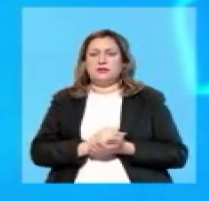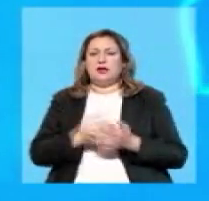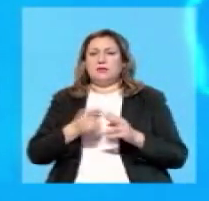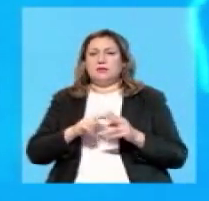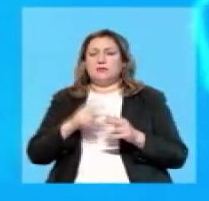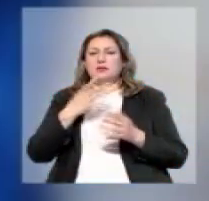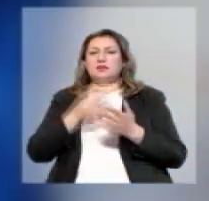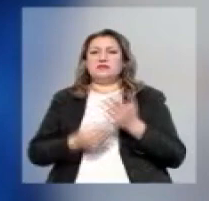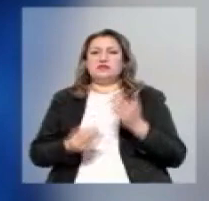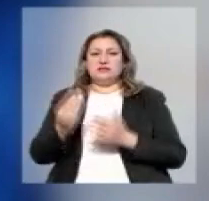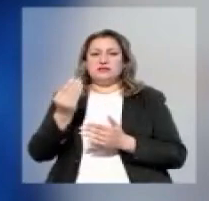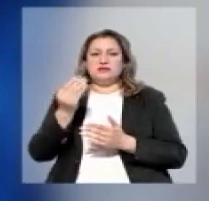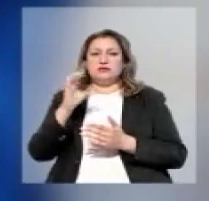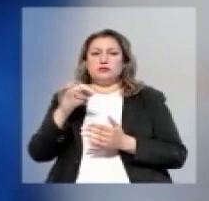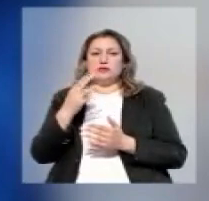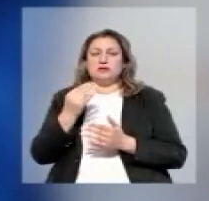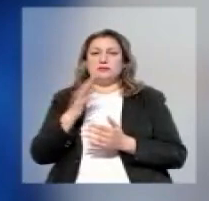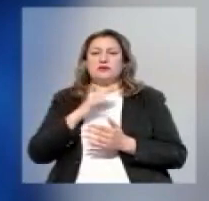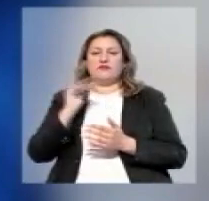әлеуметтік желісіндегі парақшасында жазды.